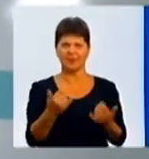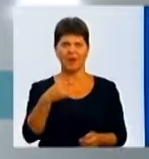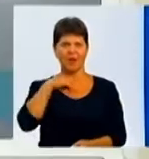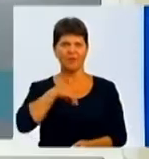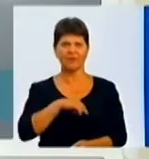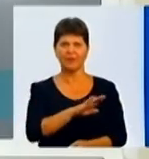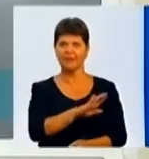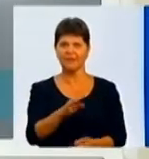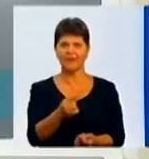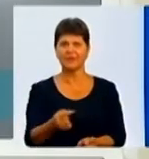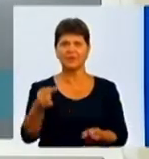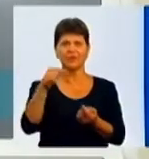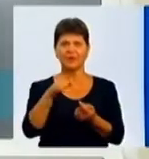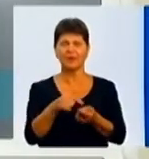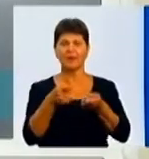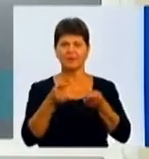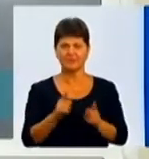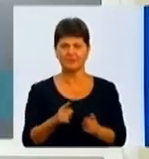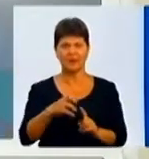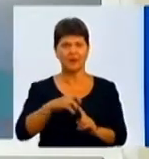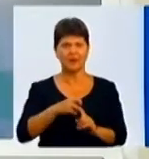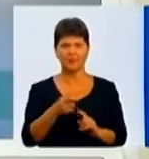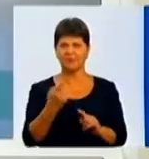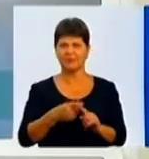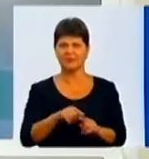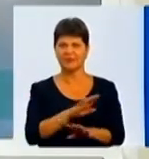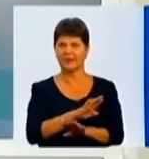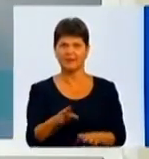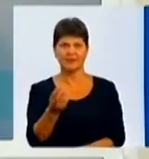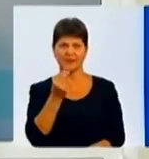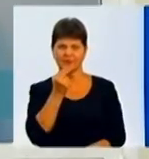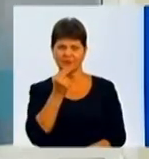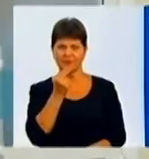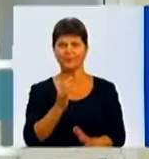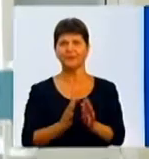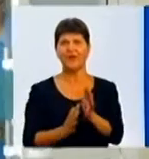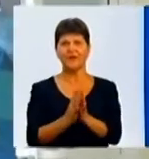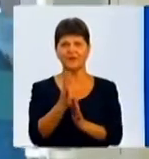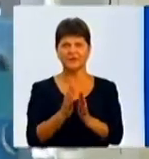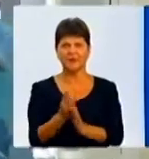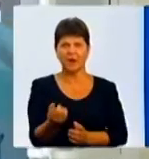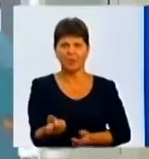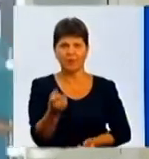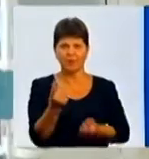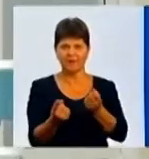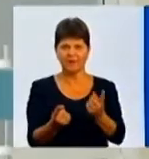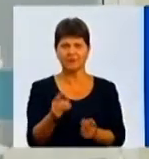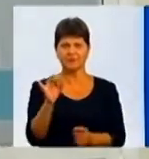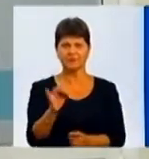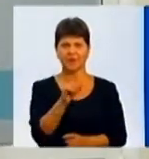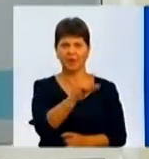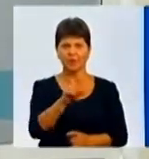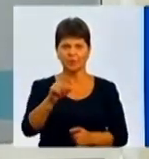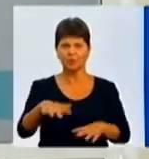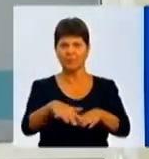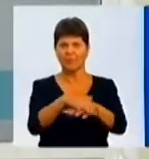це не їжа. На базарі гриби з'явилися, що в лісах багато грибів, що люди масово виїжджають їх збирати. Ми вже чекаємо, що вони